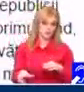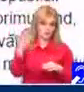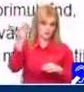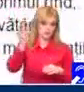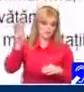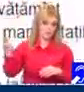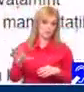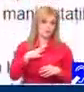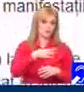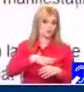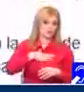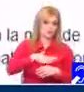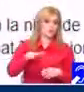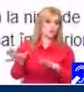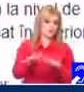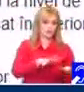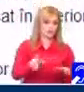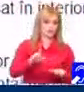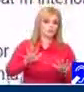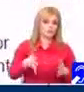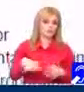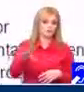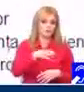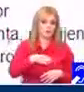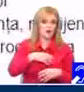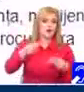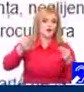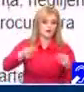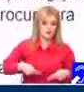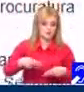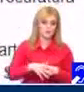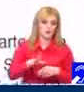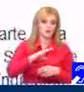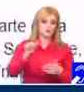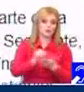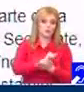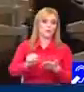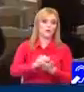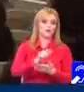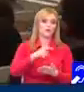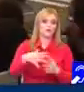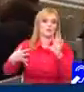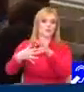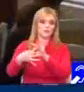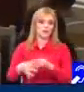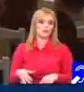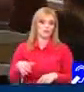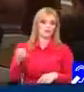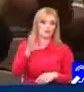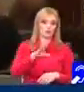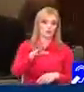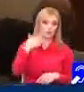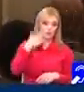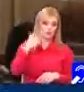în care își manifestă îngrijorarea față de acțiunile primarilor care au semnat simbolic o declarație de unire cu România. Președintele Republicii